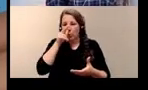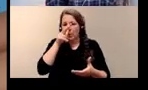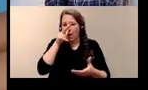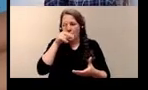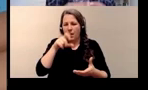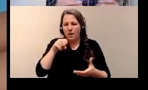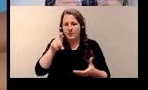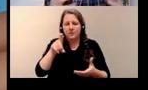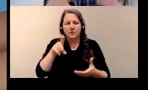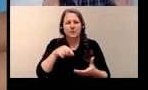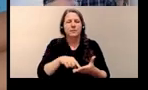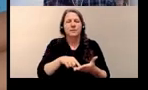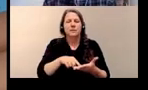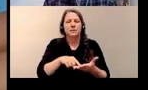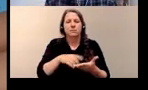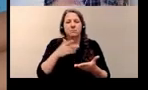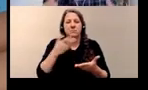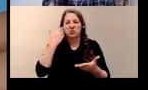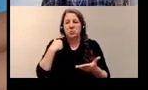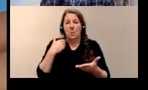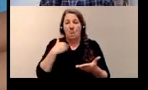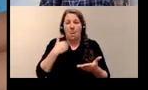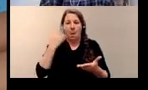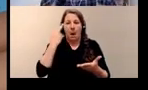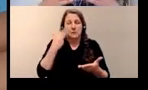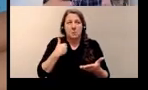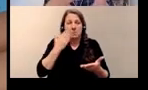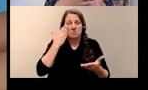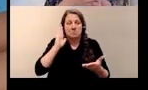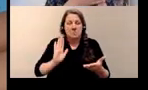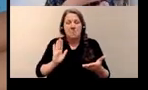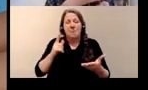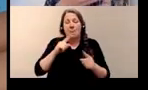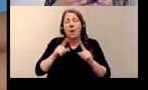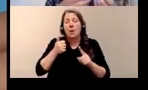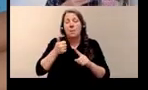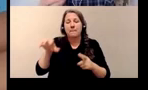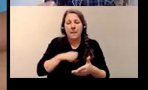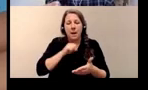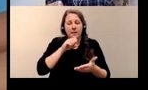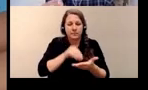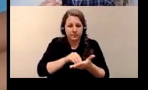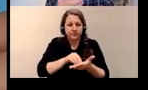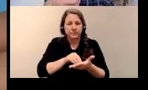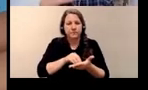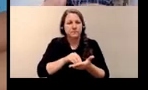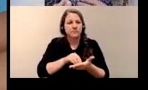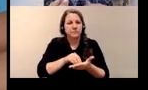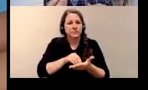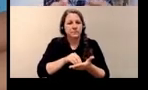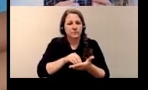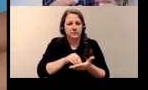en fait, pour... je ne sais pas exactement pour quelle raison, mais peu importe. Donc, le technicien s'est emparé de cet élément et